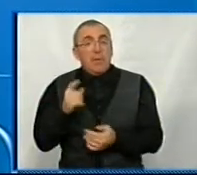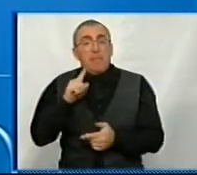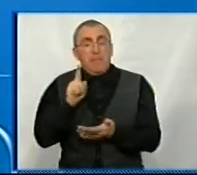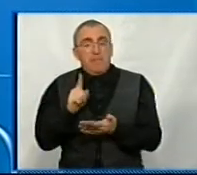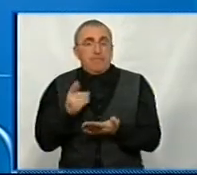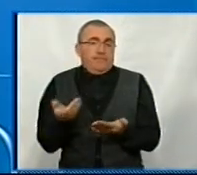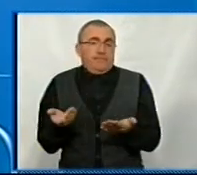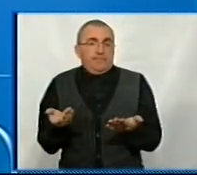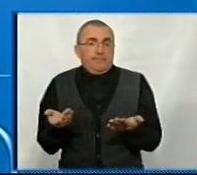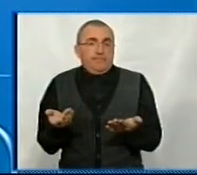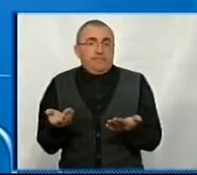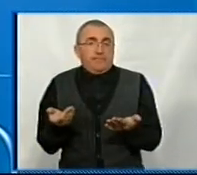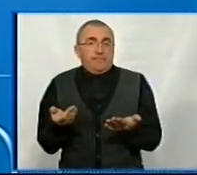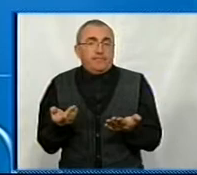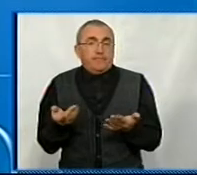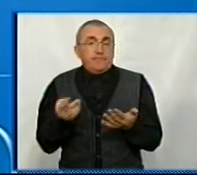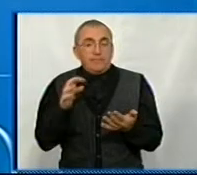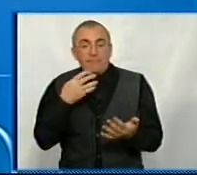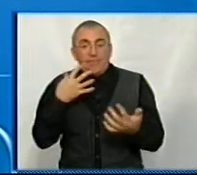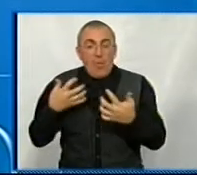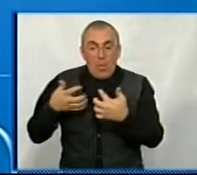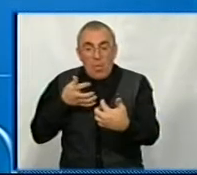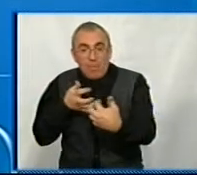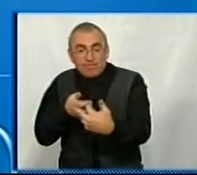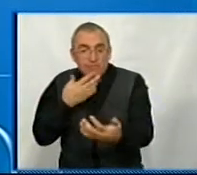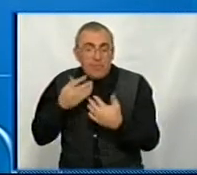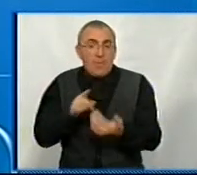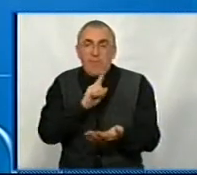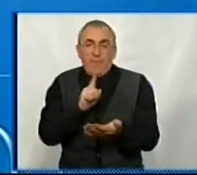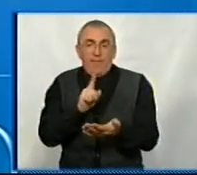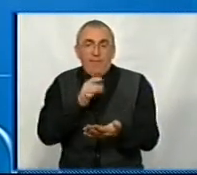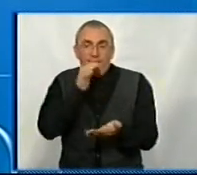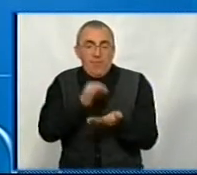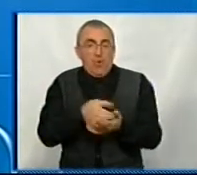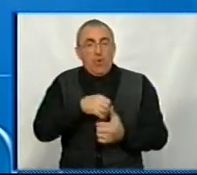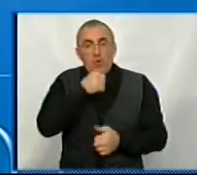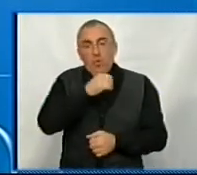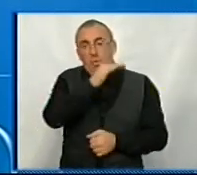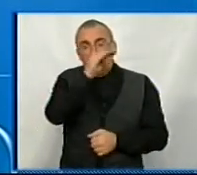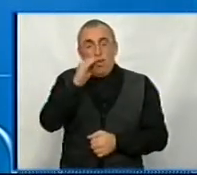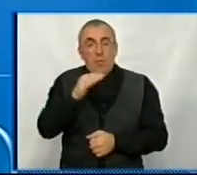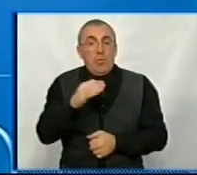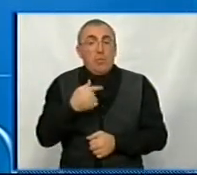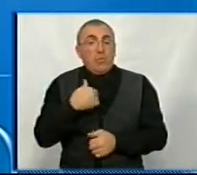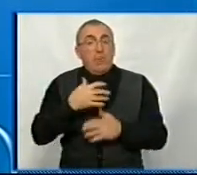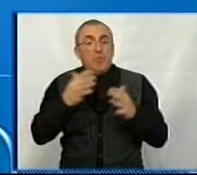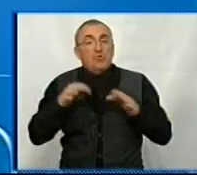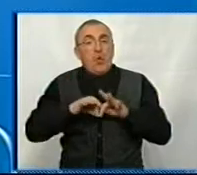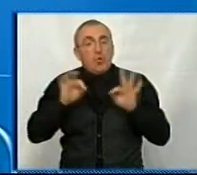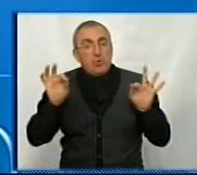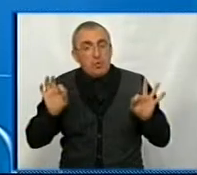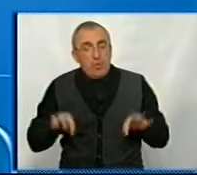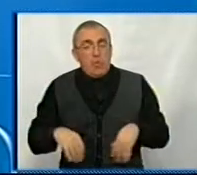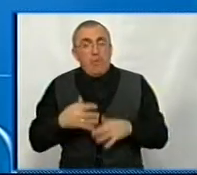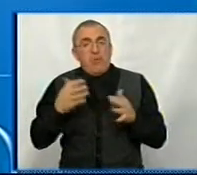ну, розумієте, за комунікацію з дитиною відповідають завжди дорослі. Тому що в нас, у дорослих, більше досвіду,